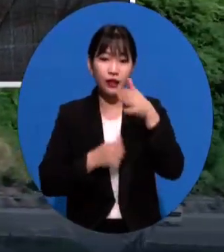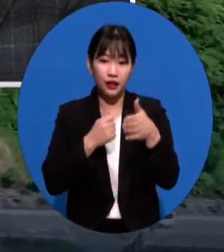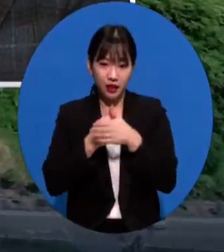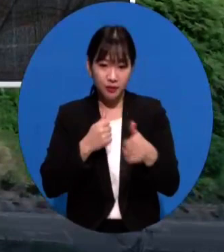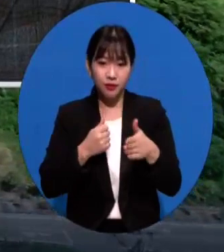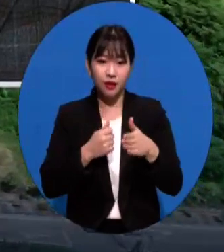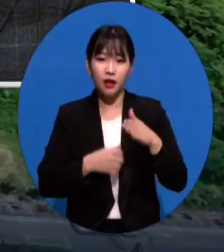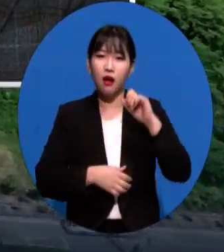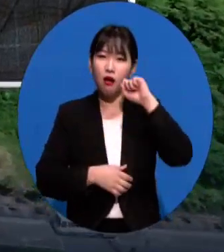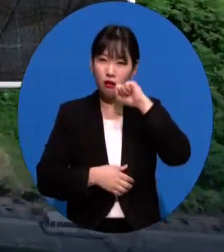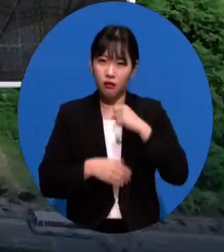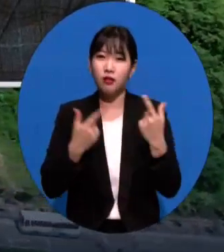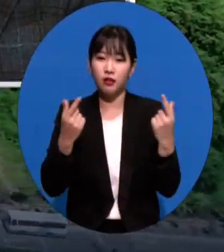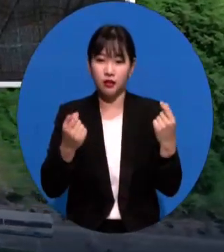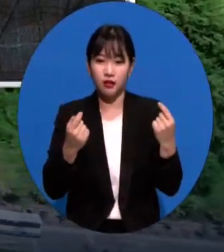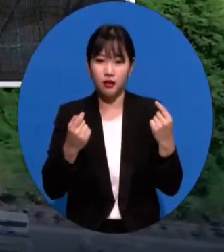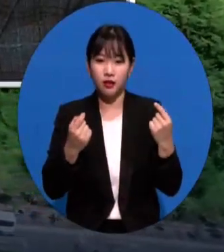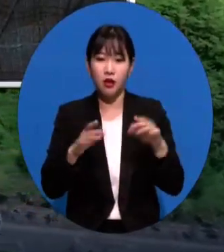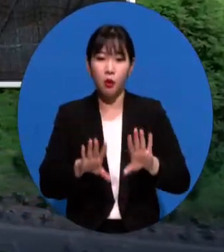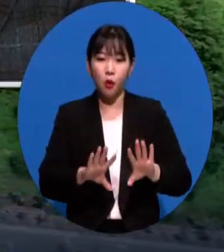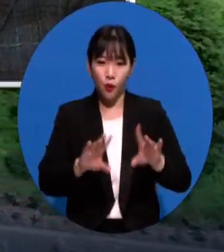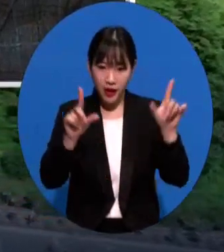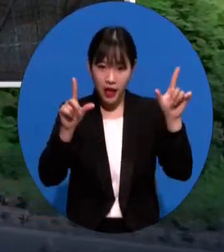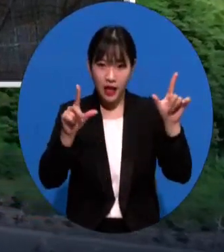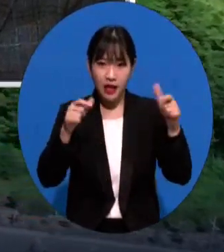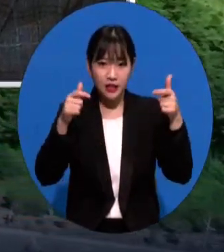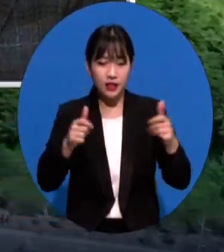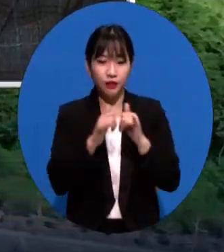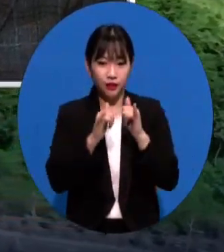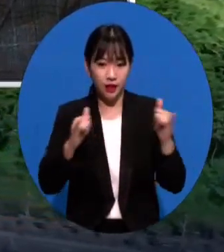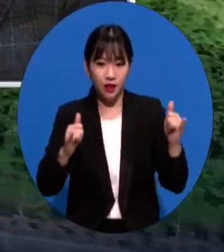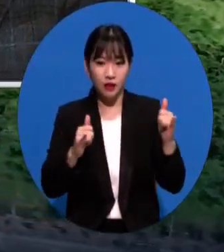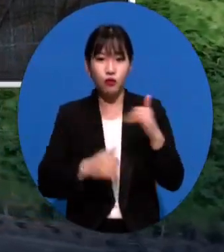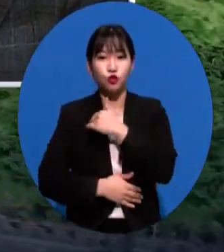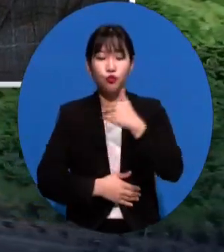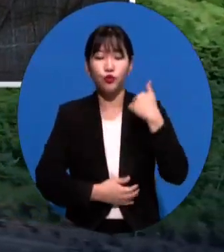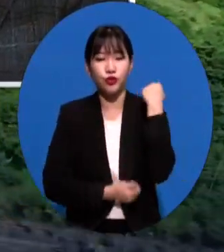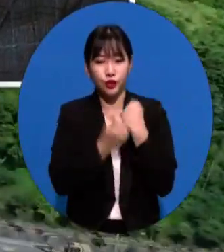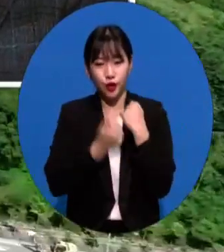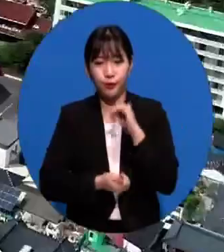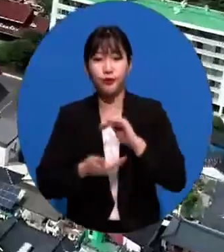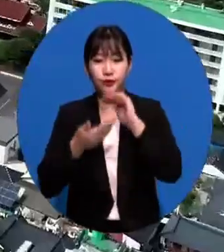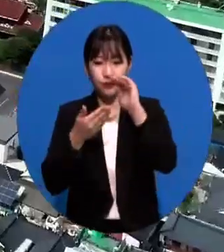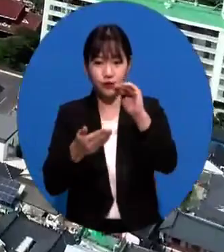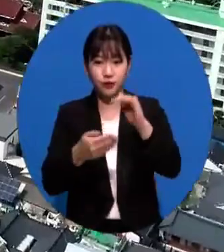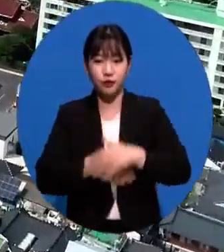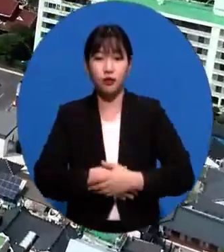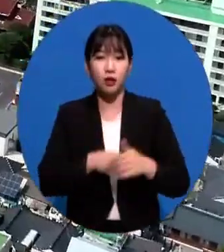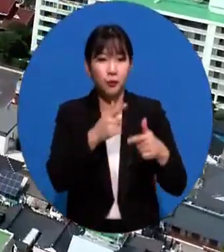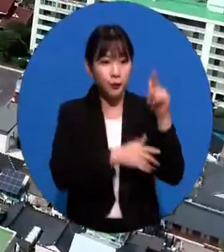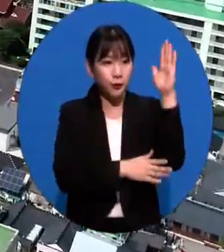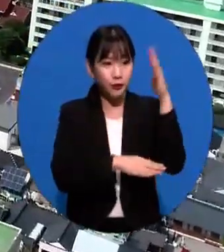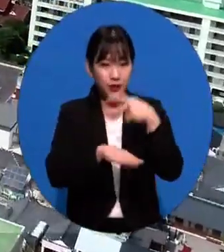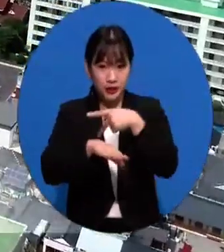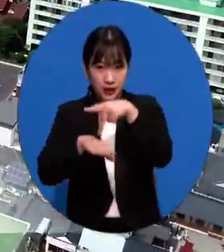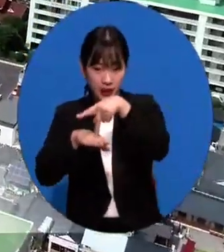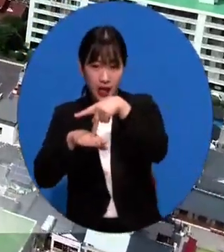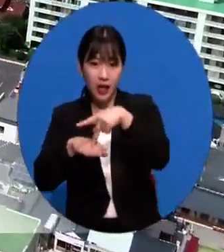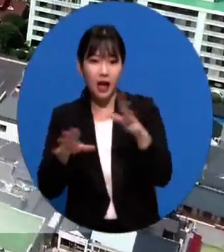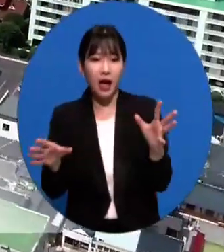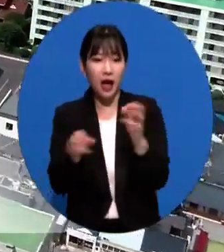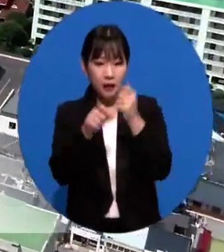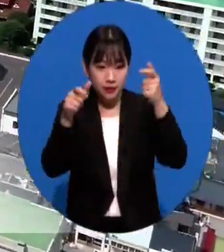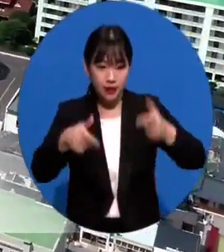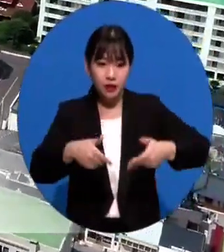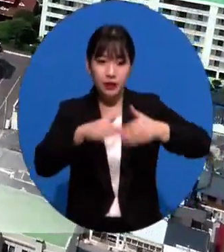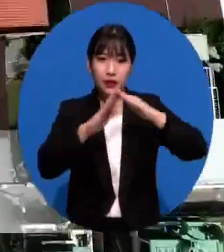때문에 어려움이 있을 것 같아서 금년에 이제 지역 주민들한테 충분한 설명도 하고. 목포 신안 통합 자치단체